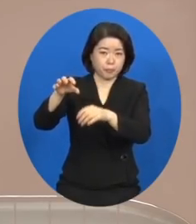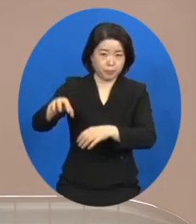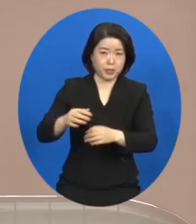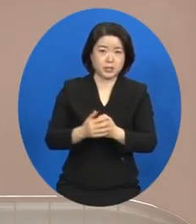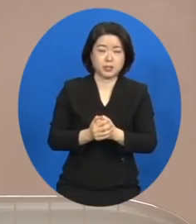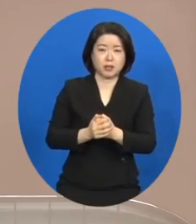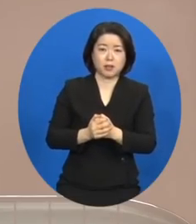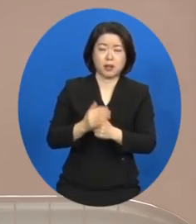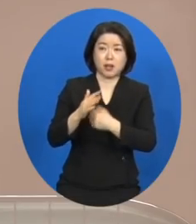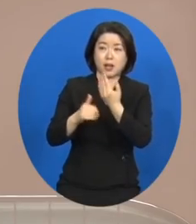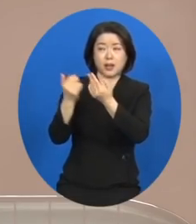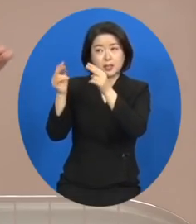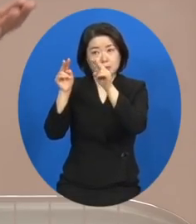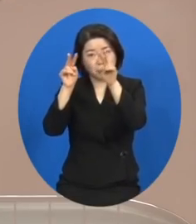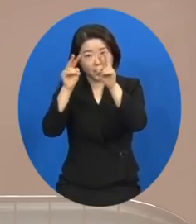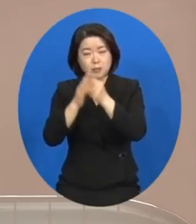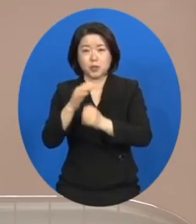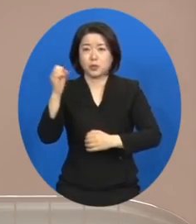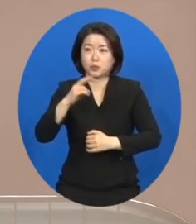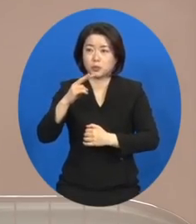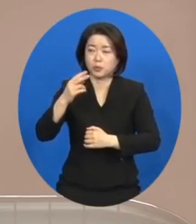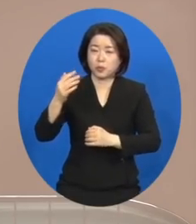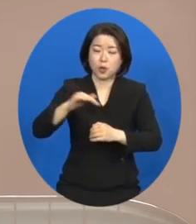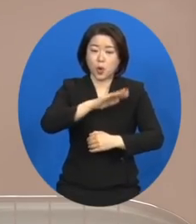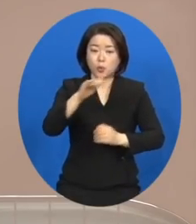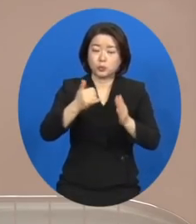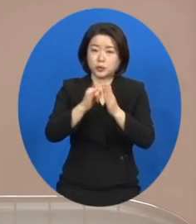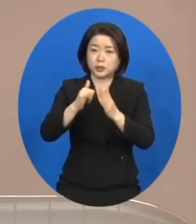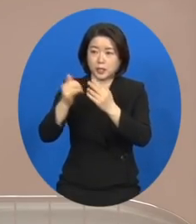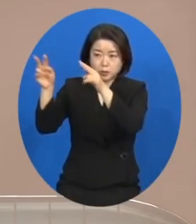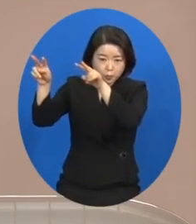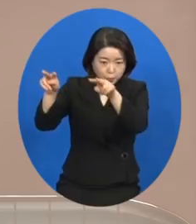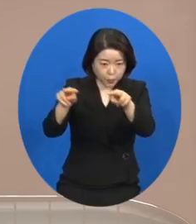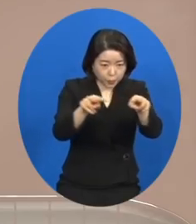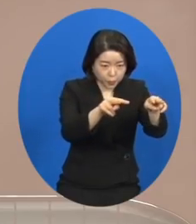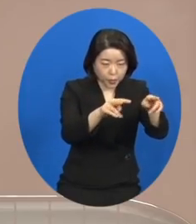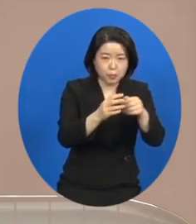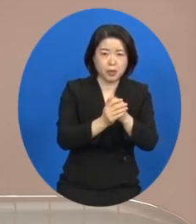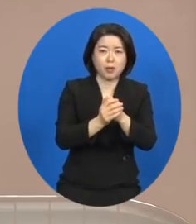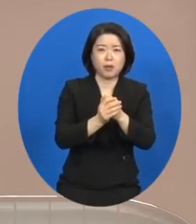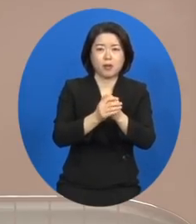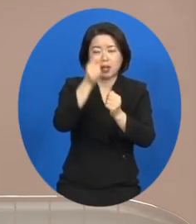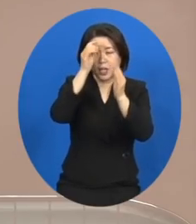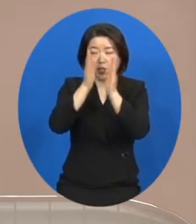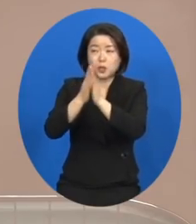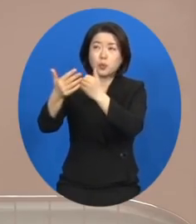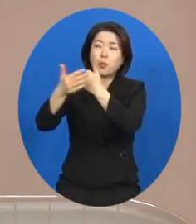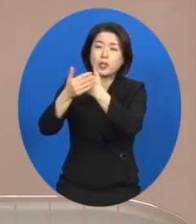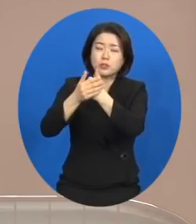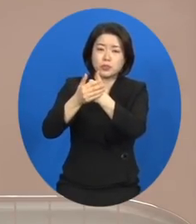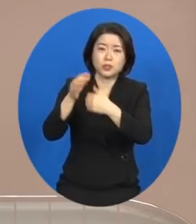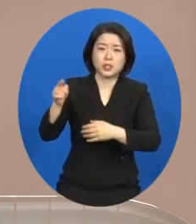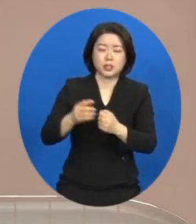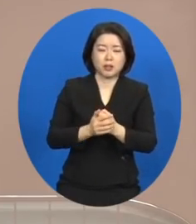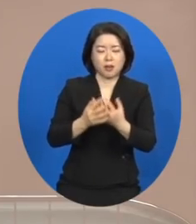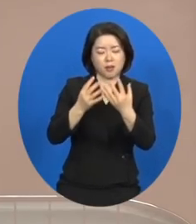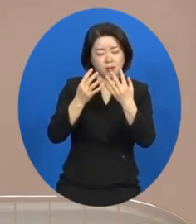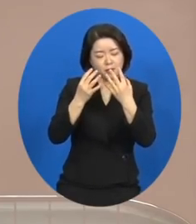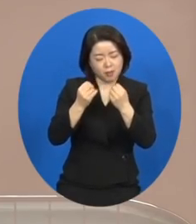그 하나님을 바라보며 또한 동시에 우리 가족들을 위해서 기도를 할 테니 얼마나 그 기도에 잘